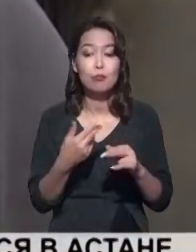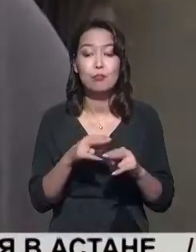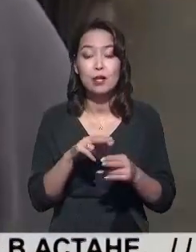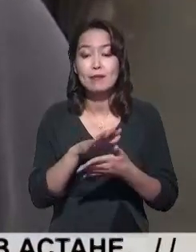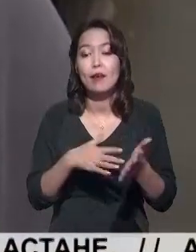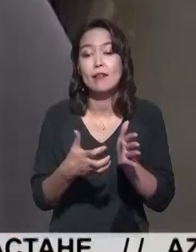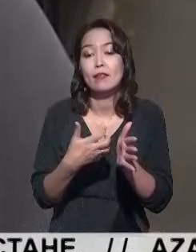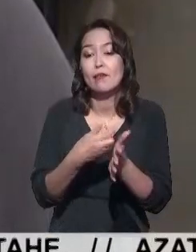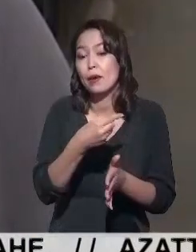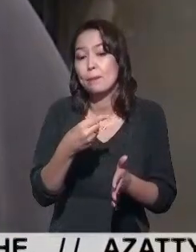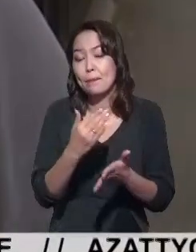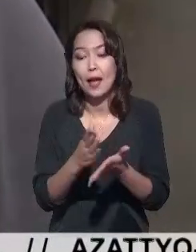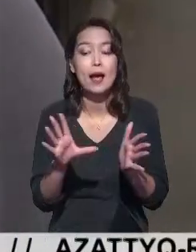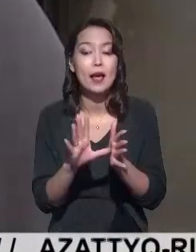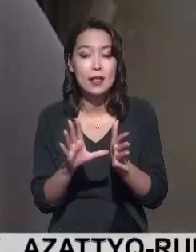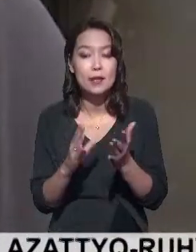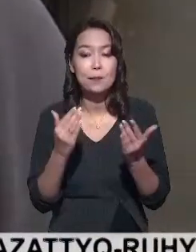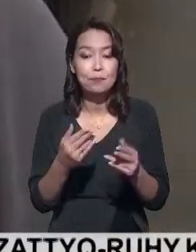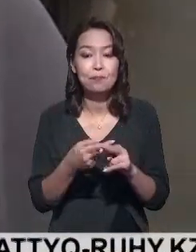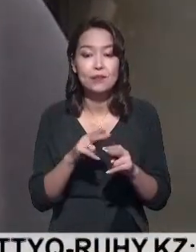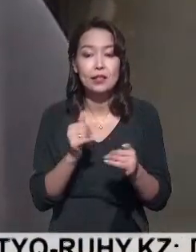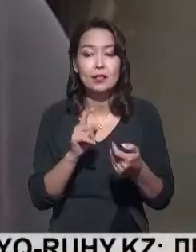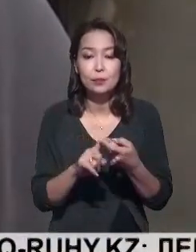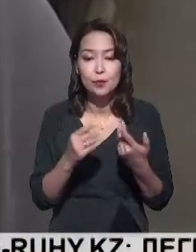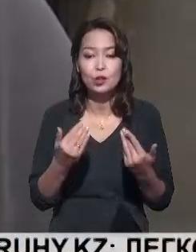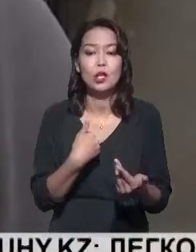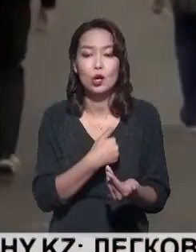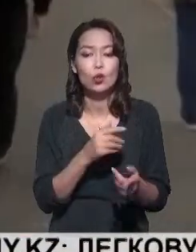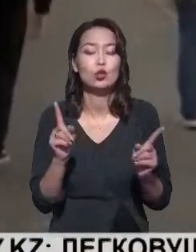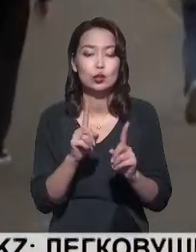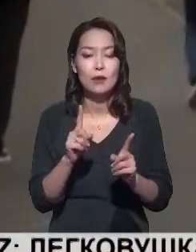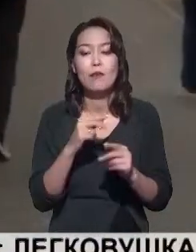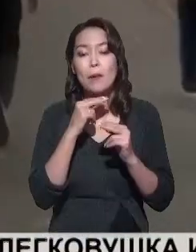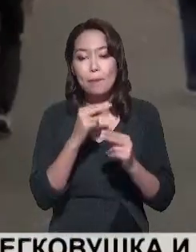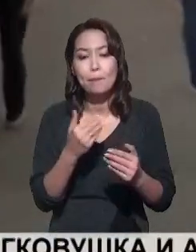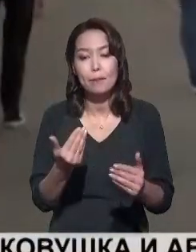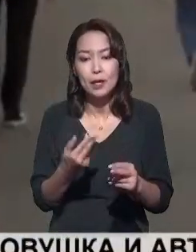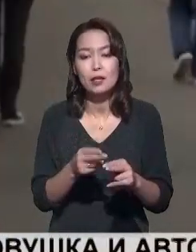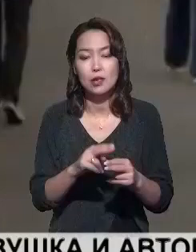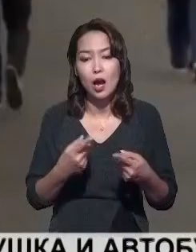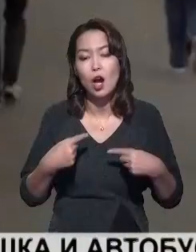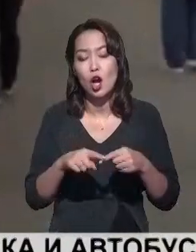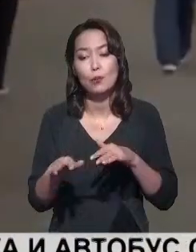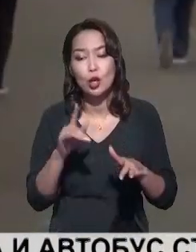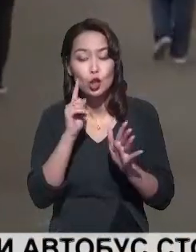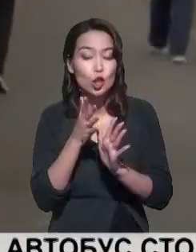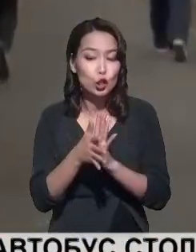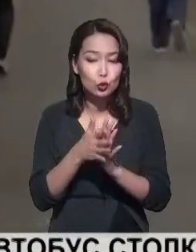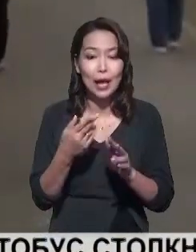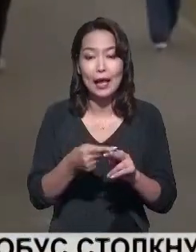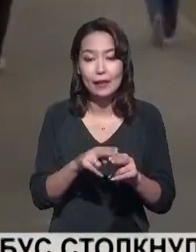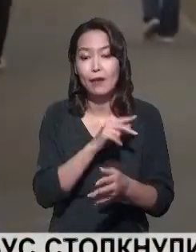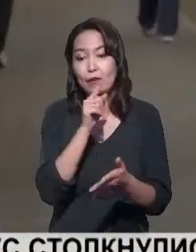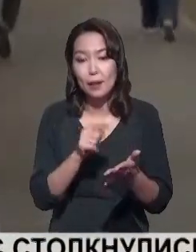дефицит, да, опять электроэнергии. И в связи с этим вот не хотелось бы возвращаться к этим временам. Знаете, мы тоже, как общественные деятели, изучали данный вопрос. И